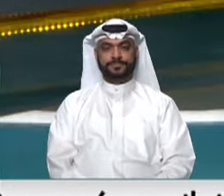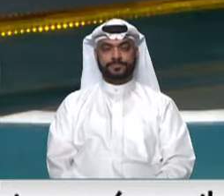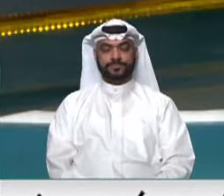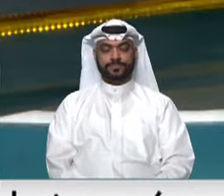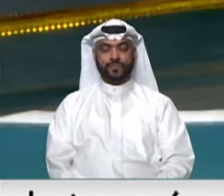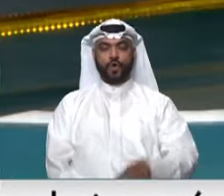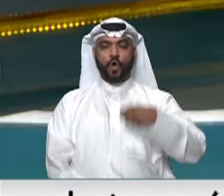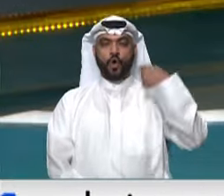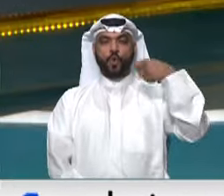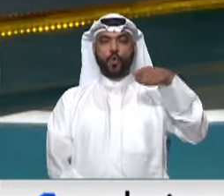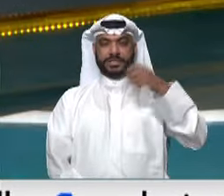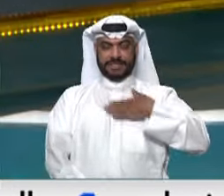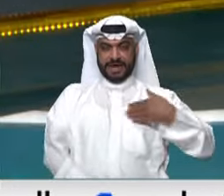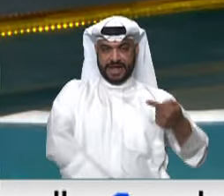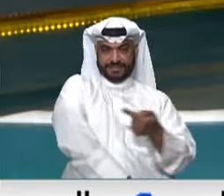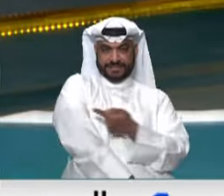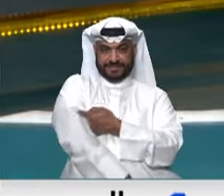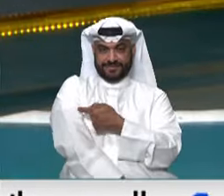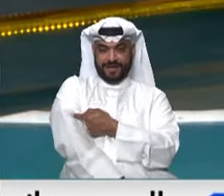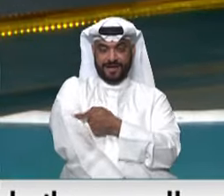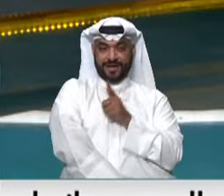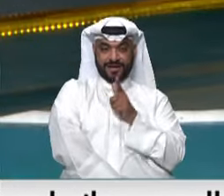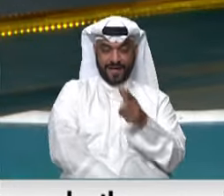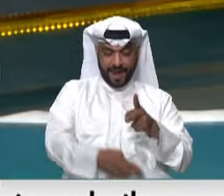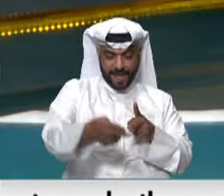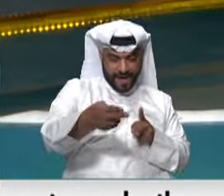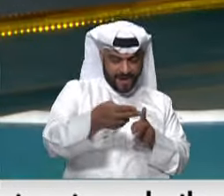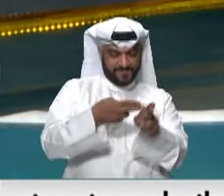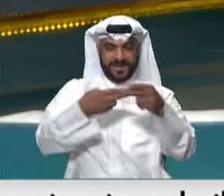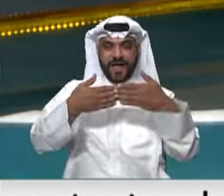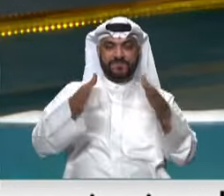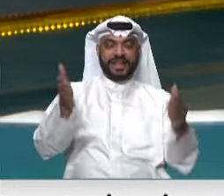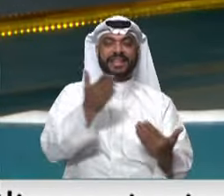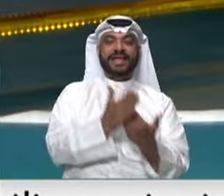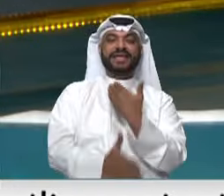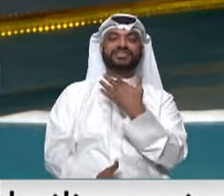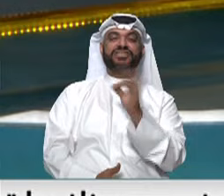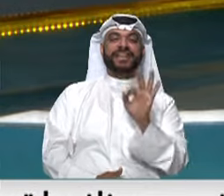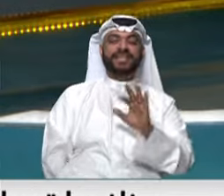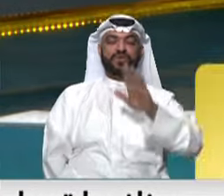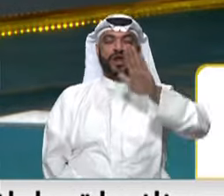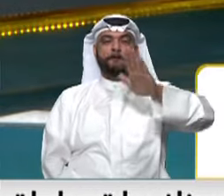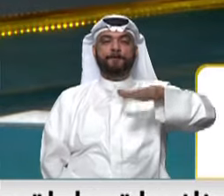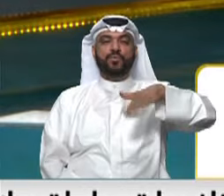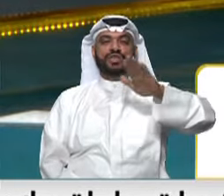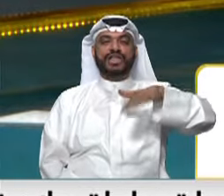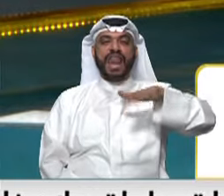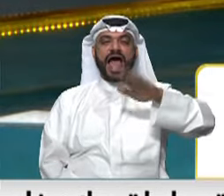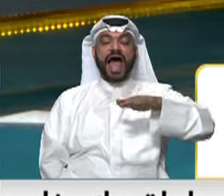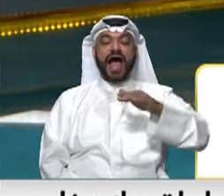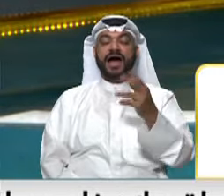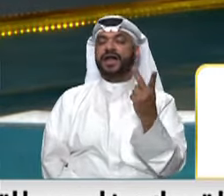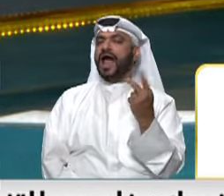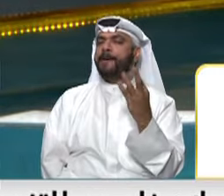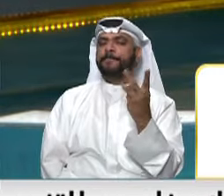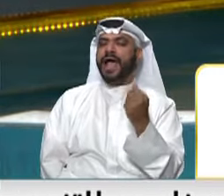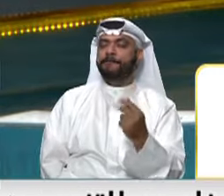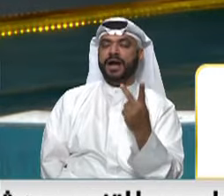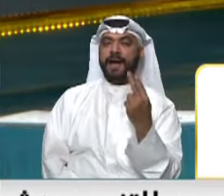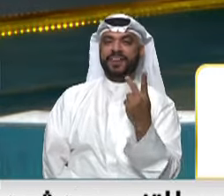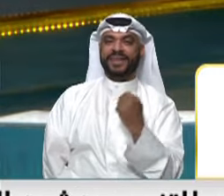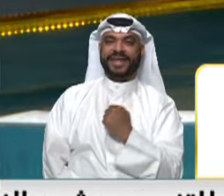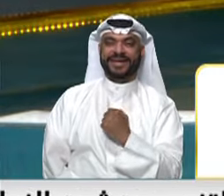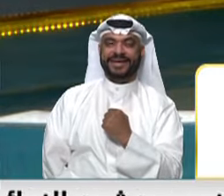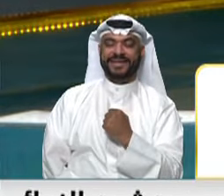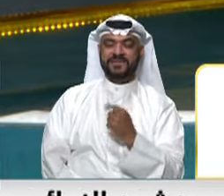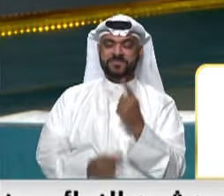أكد وزير الصحة الدكتور أحمد العوضي أن افتتاح مركز المطلع الصحي الثاني في ضاحية أن10 يأتي تجسيدا